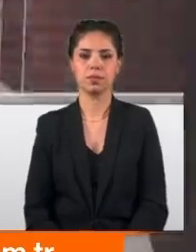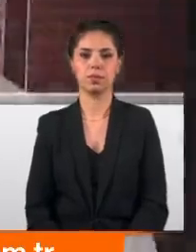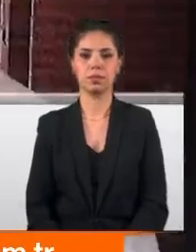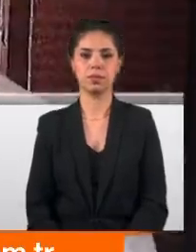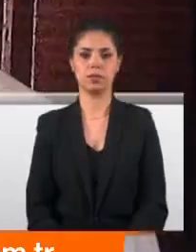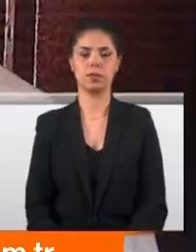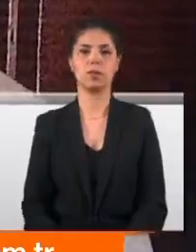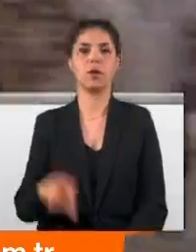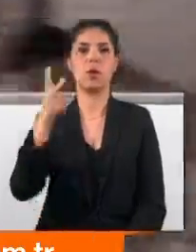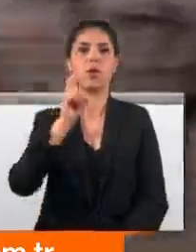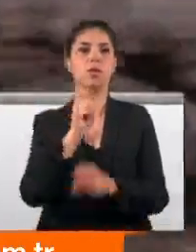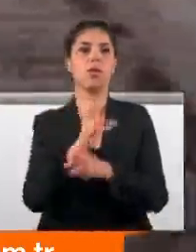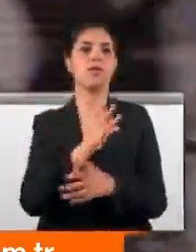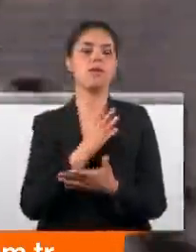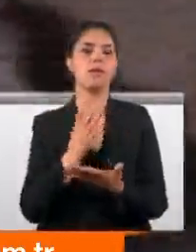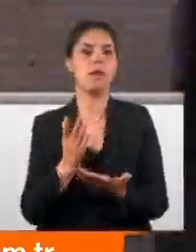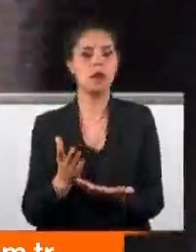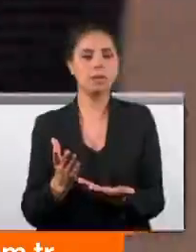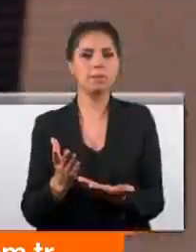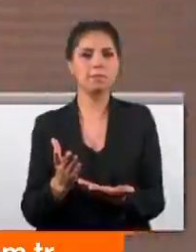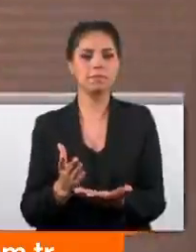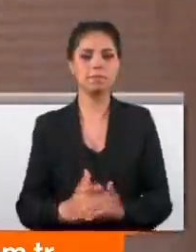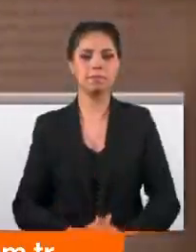Ölüm tehlikesinin içindeyiz.